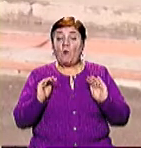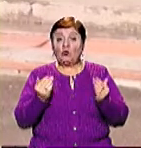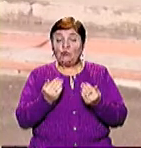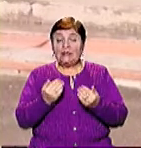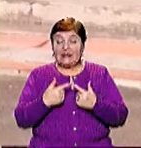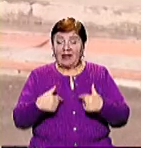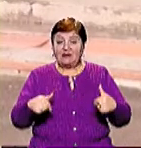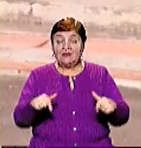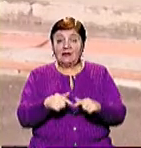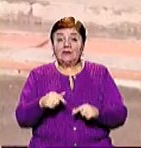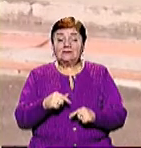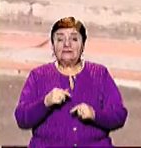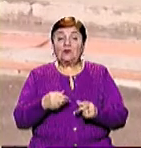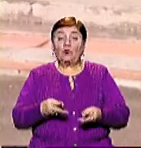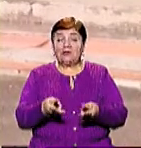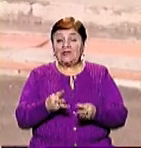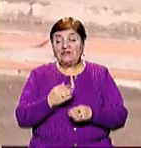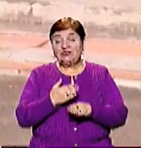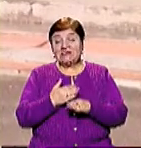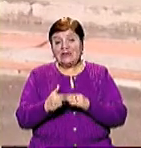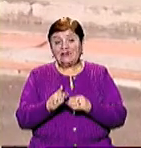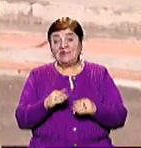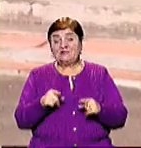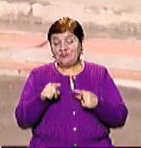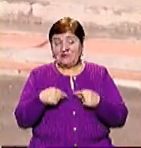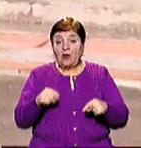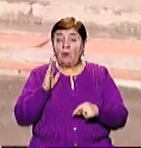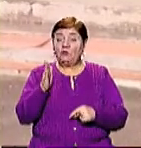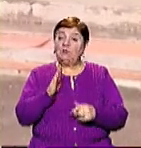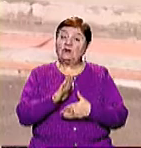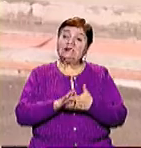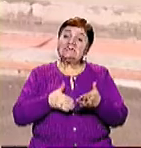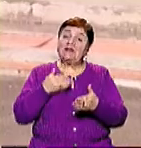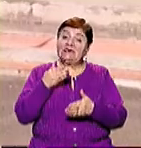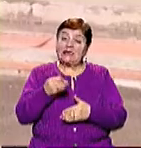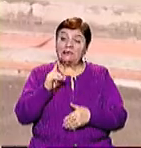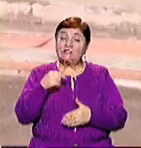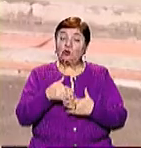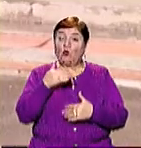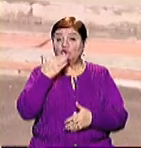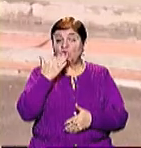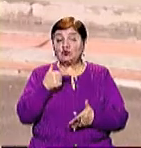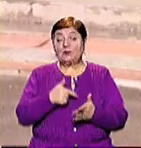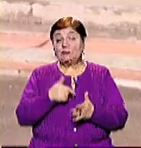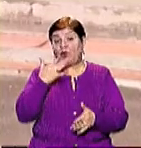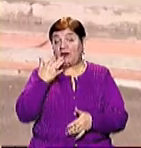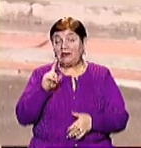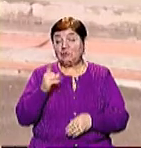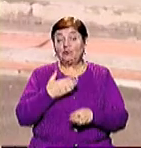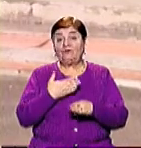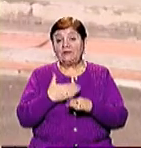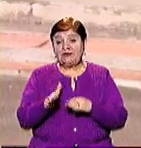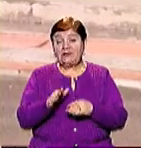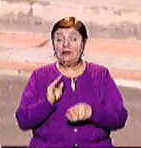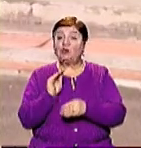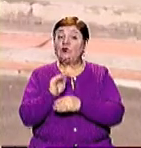потребує реконструкції в частині заміни котлів. Тому ми будемо звертатися до Ужгородської міської ради щодо